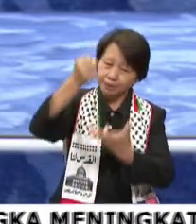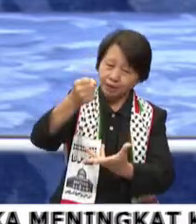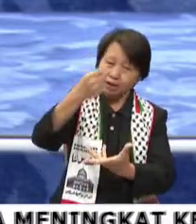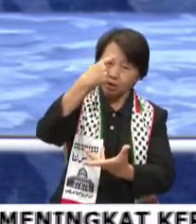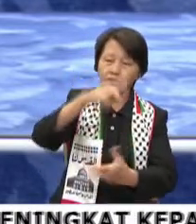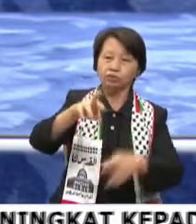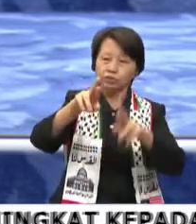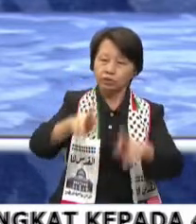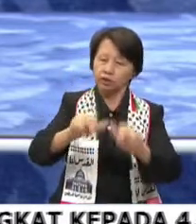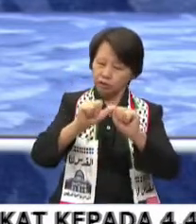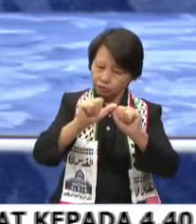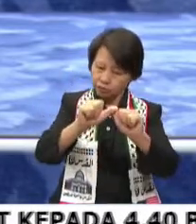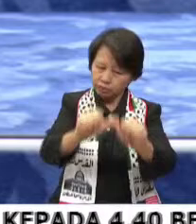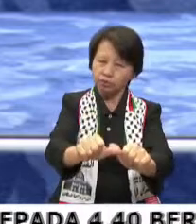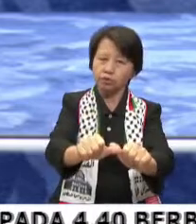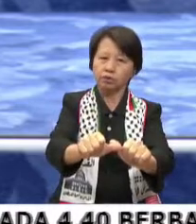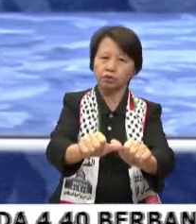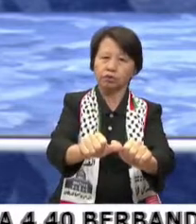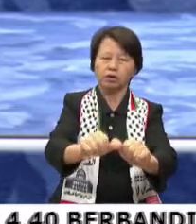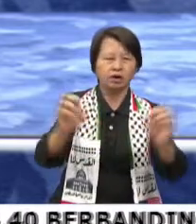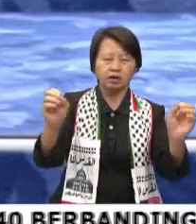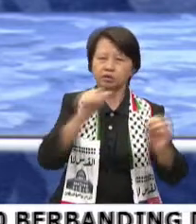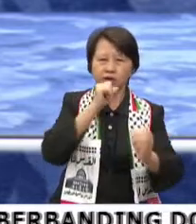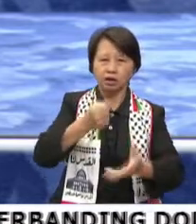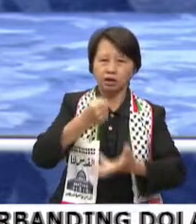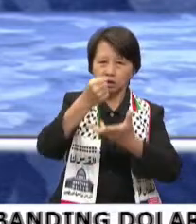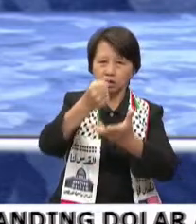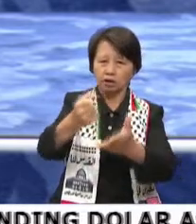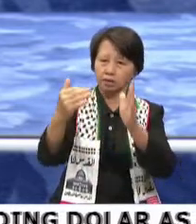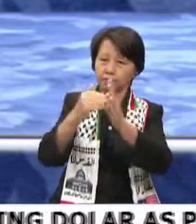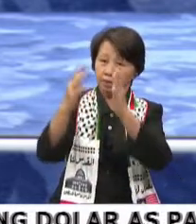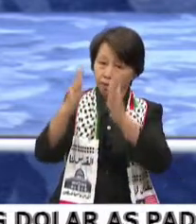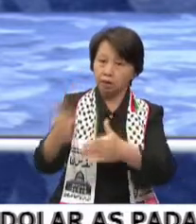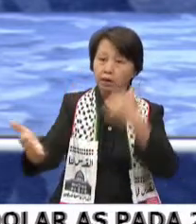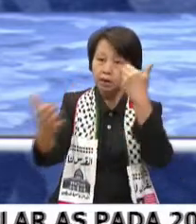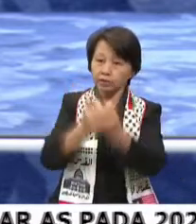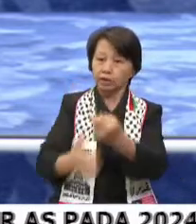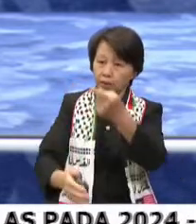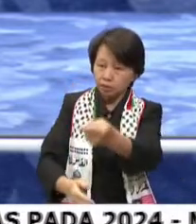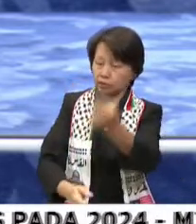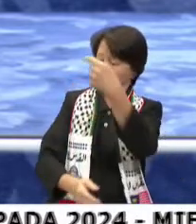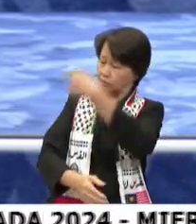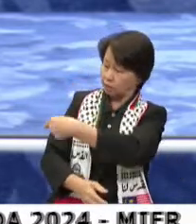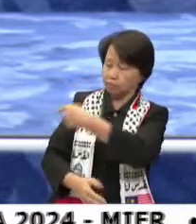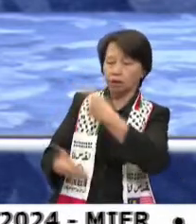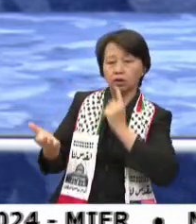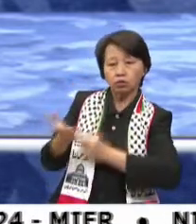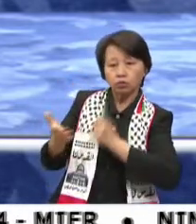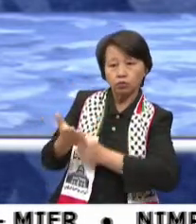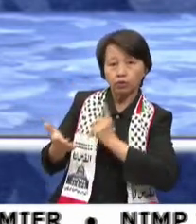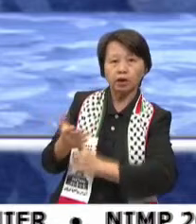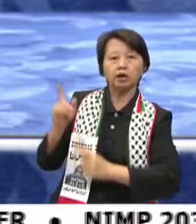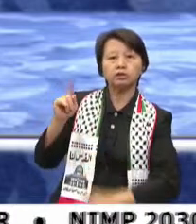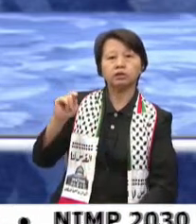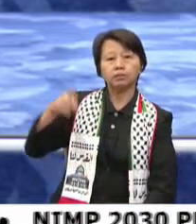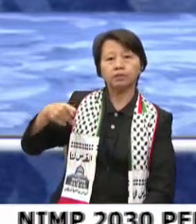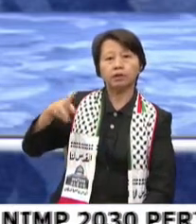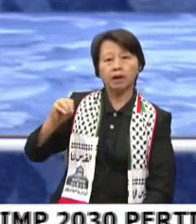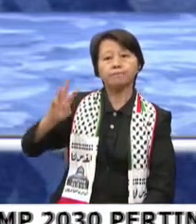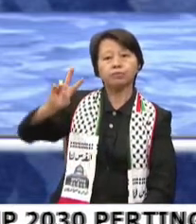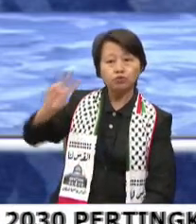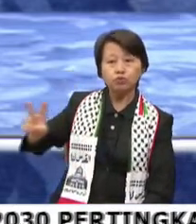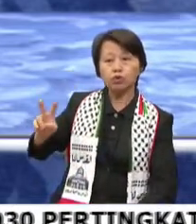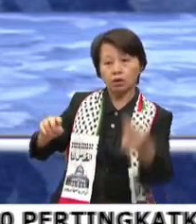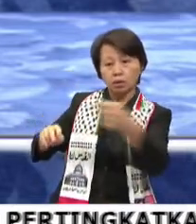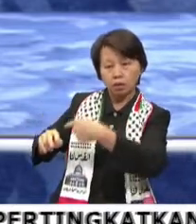kepada rakyat kita teruskan tidak salur pembangkang sehingga rundingan diadakan dia kalau